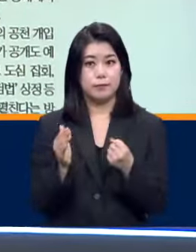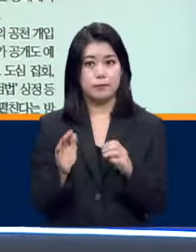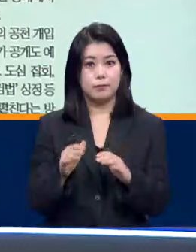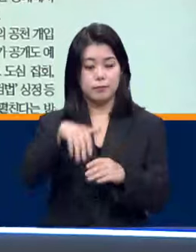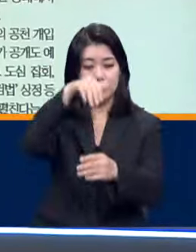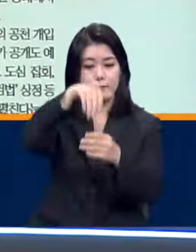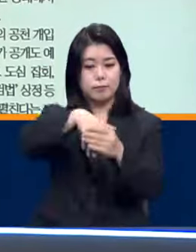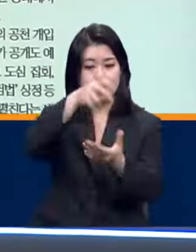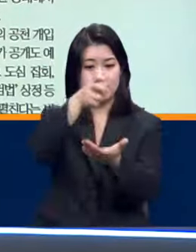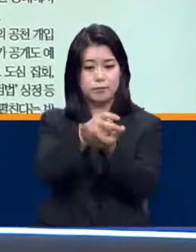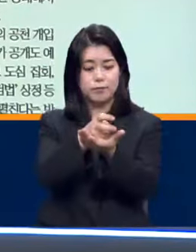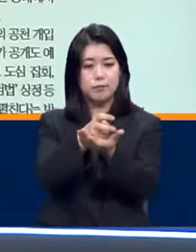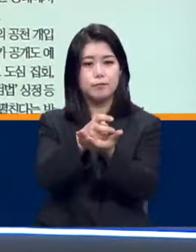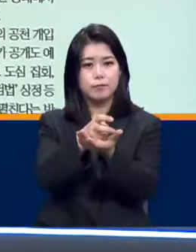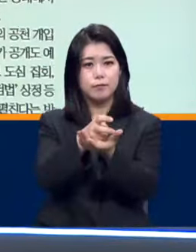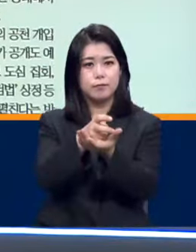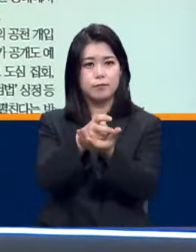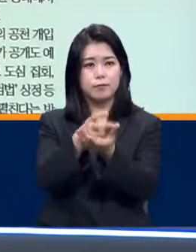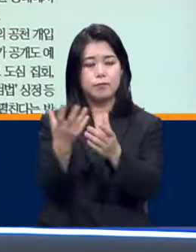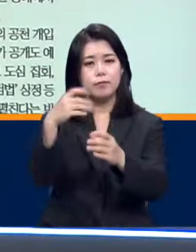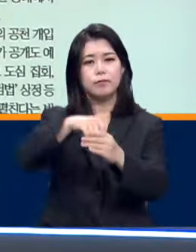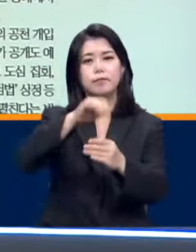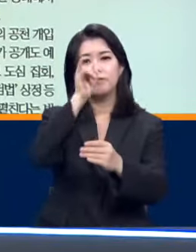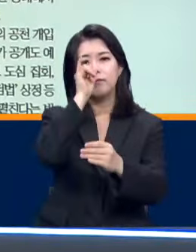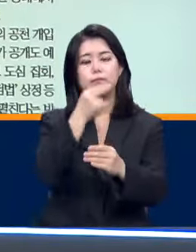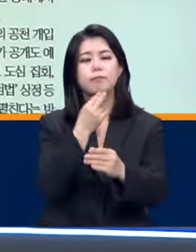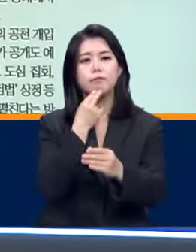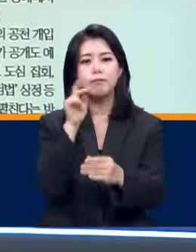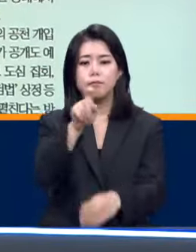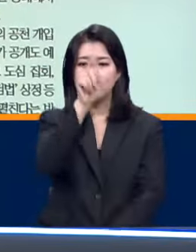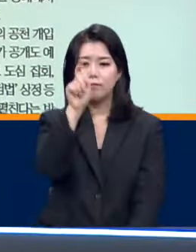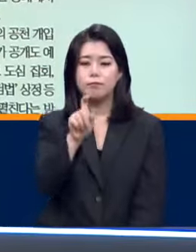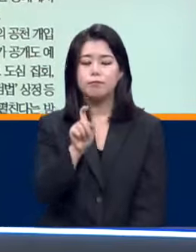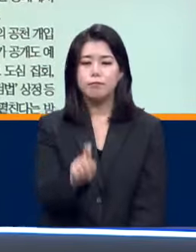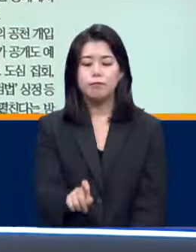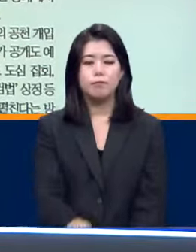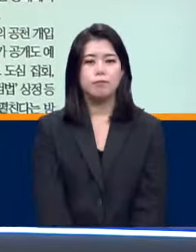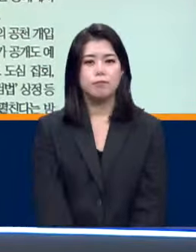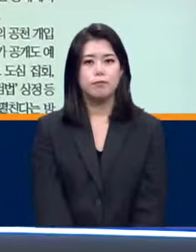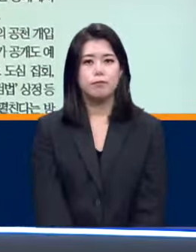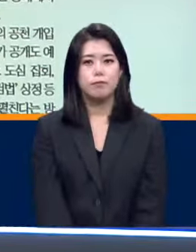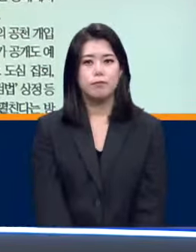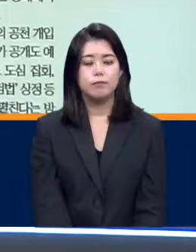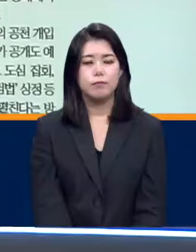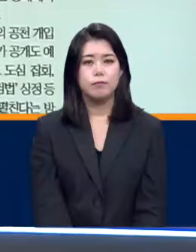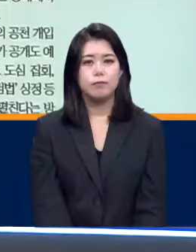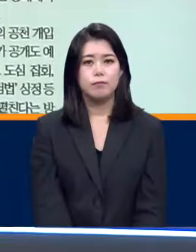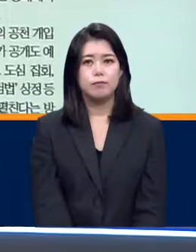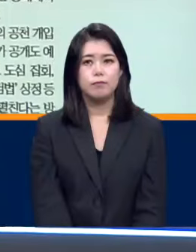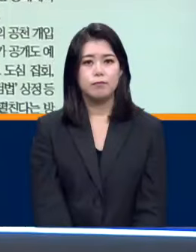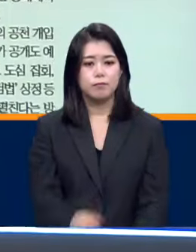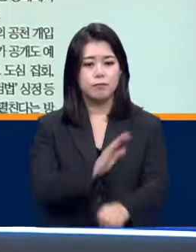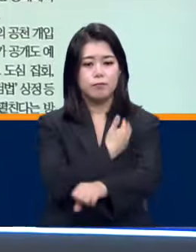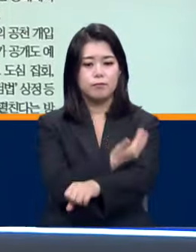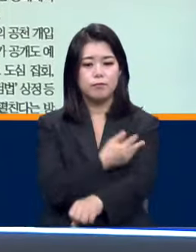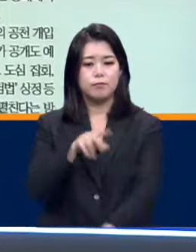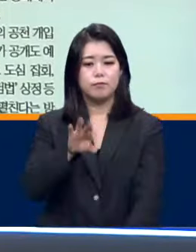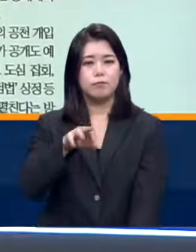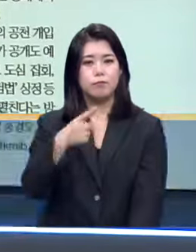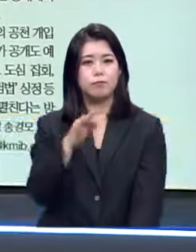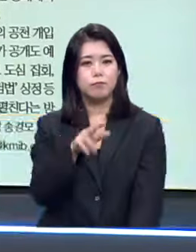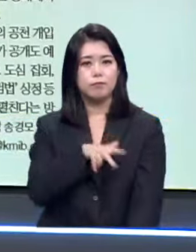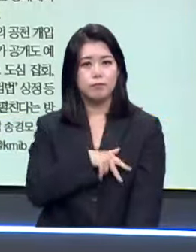공직선거법을 적용을 할 수가 있는 겁니까 얘기가 나오고 있다는 거죠 권성동 의원 얘기